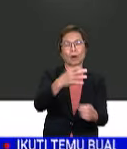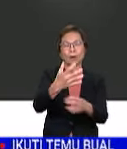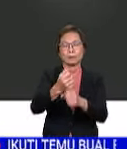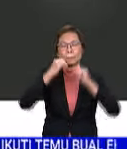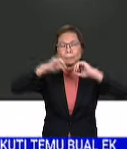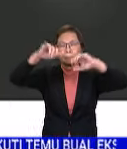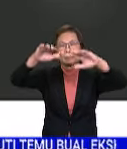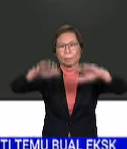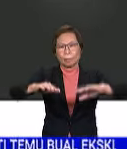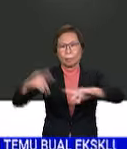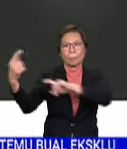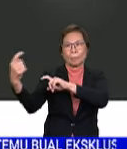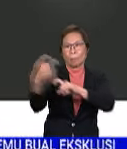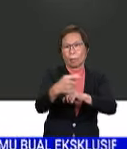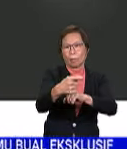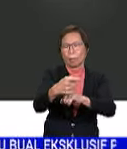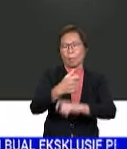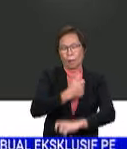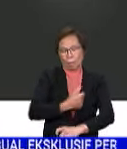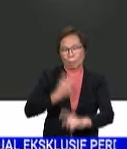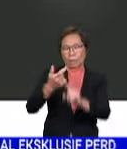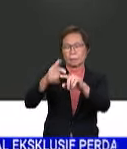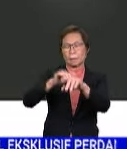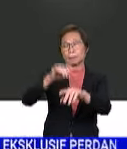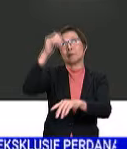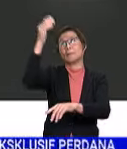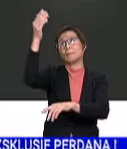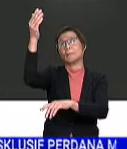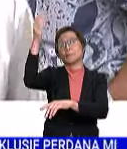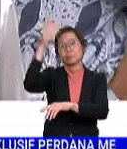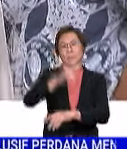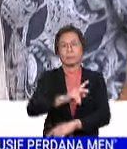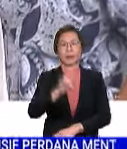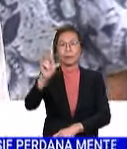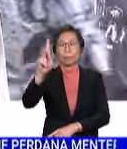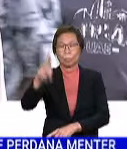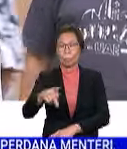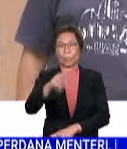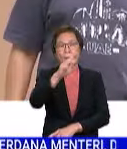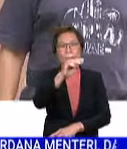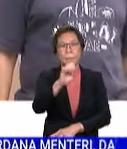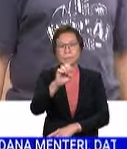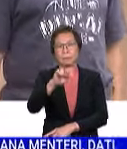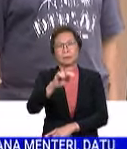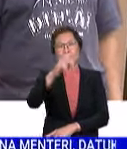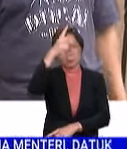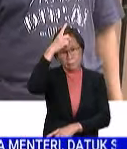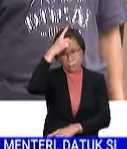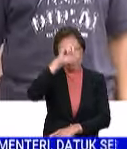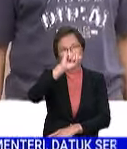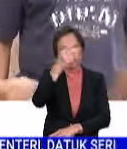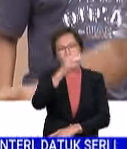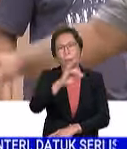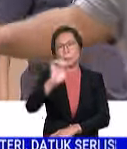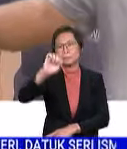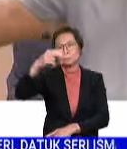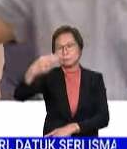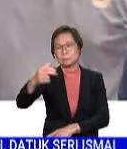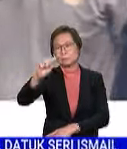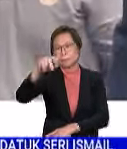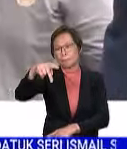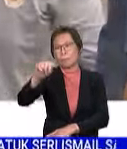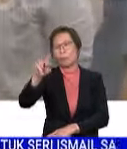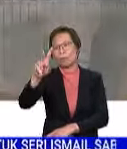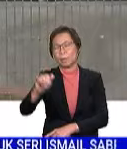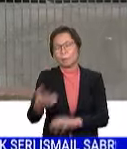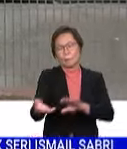mendapat rahmat dan dianugerahkan keampunan daripada Allah. Bagi Ketua Pengarah MSN, Datuk Ahmad Syafawi Ismail, pemergian